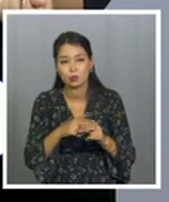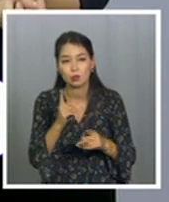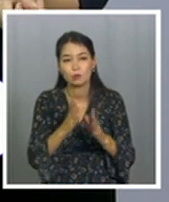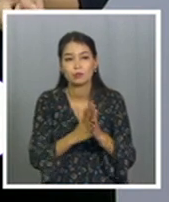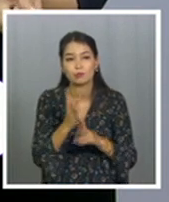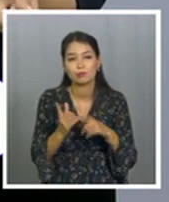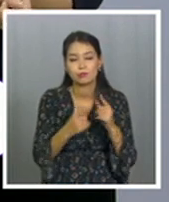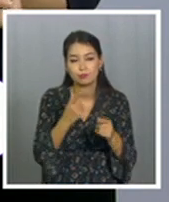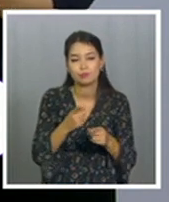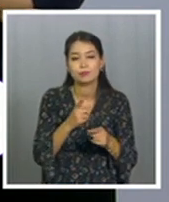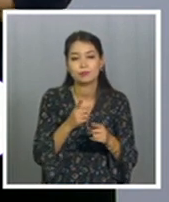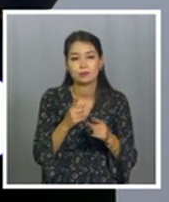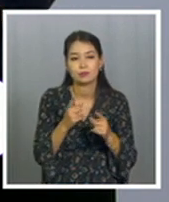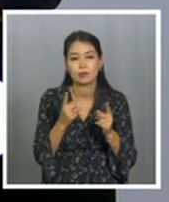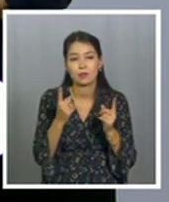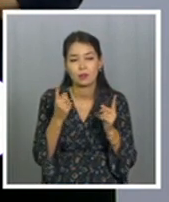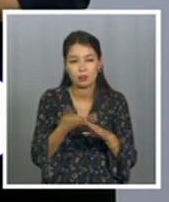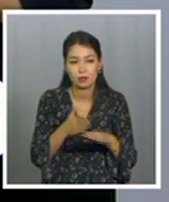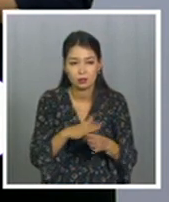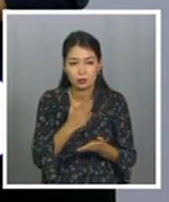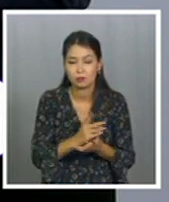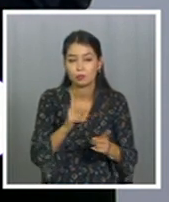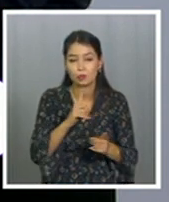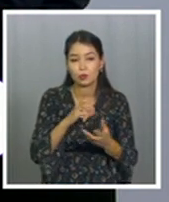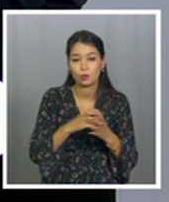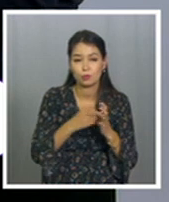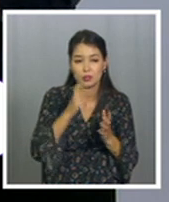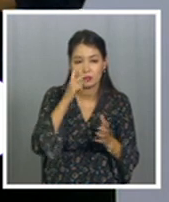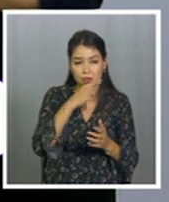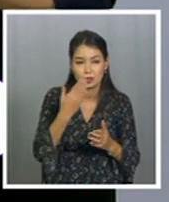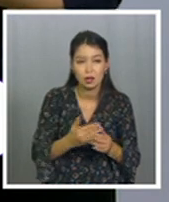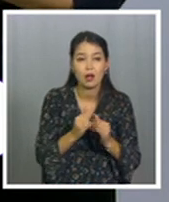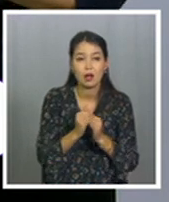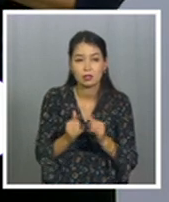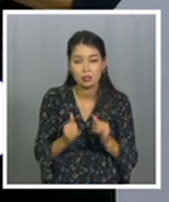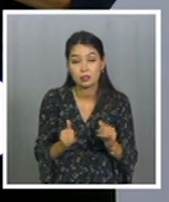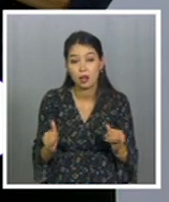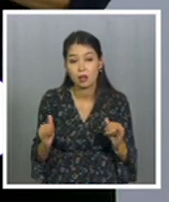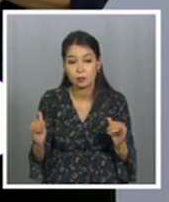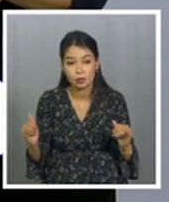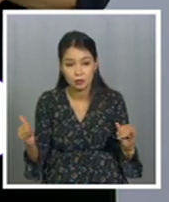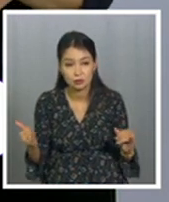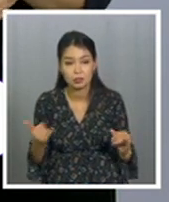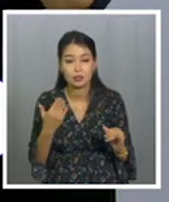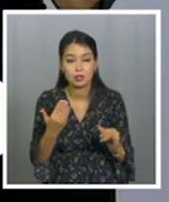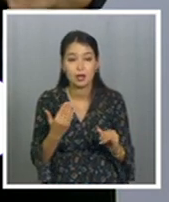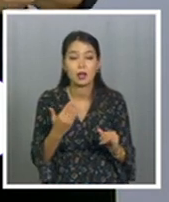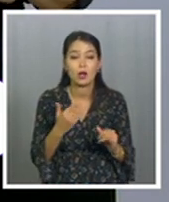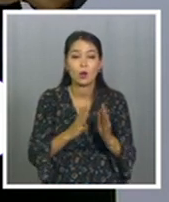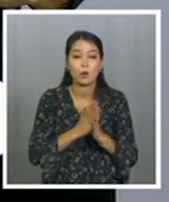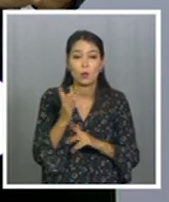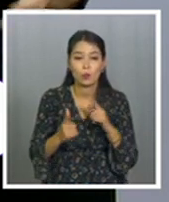тіршілігін жоюы мүмкін. Себебі көмір қышқыл газының әрмен қарай арта беру салдарынан өсімдік